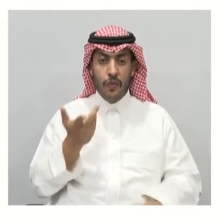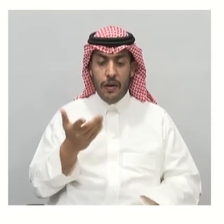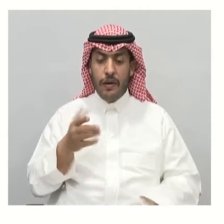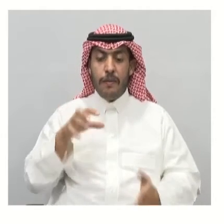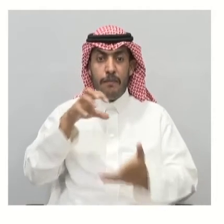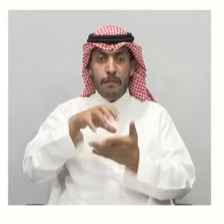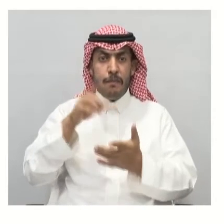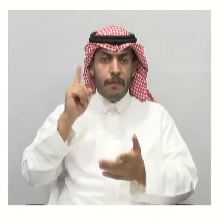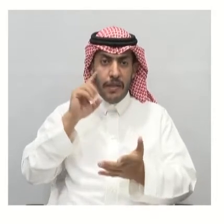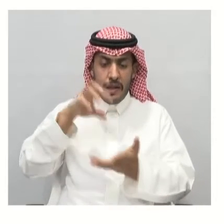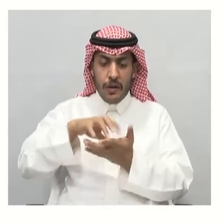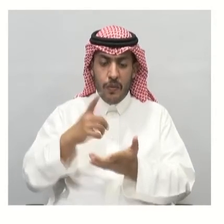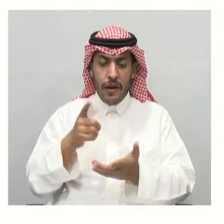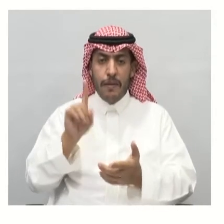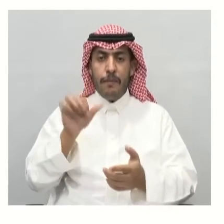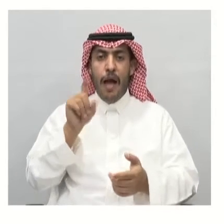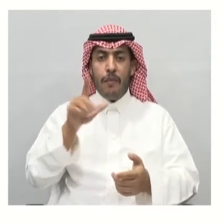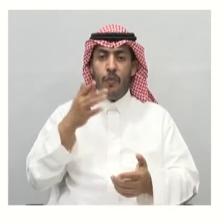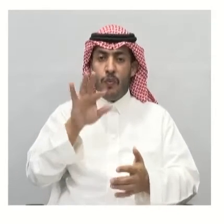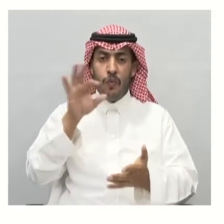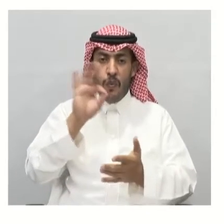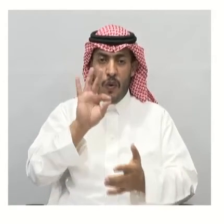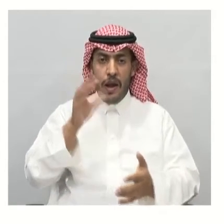في مدينه بابل في